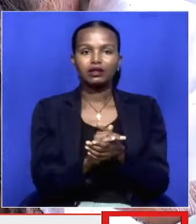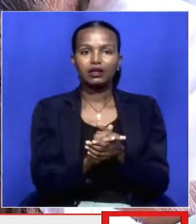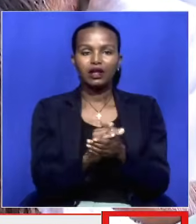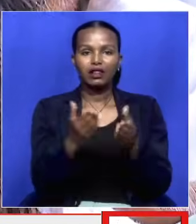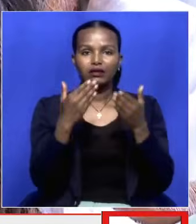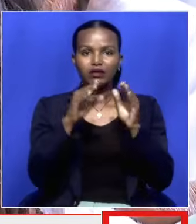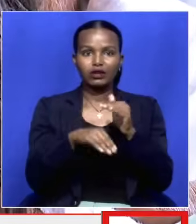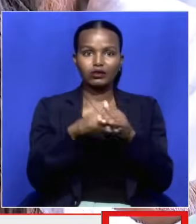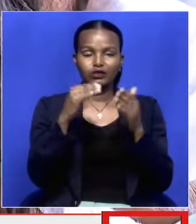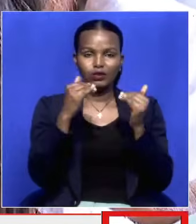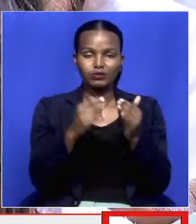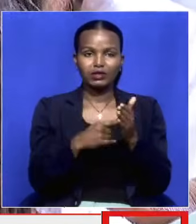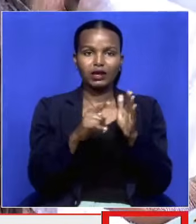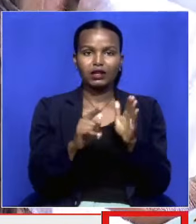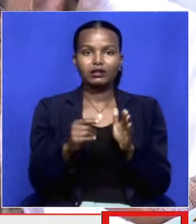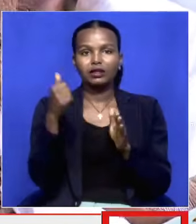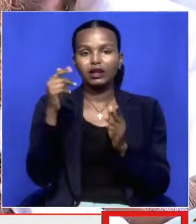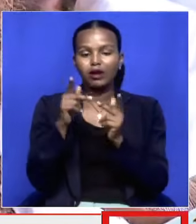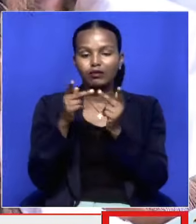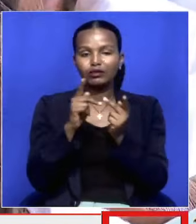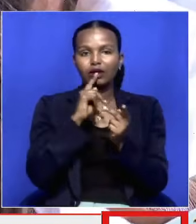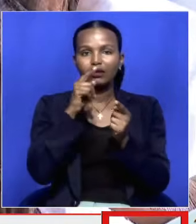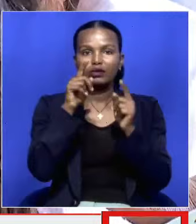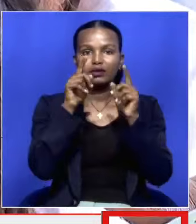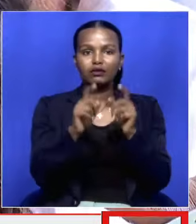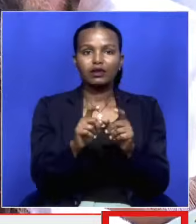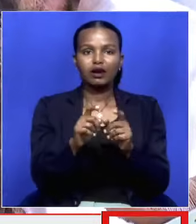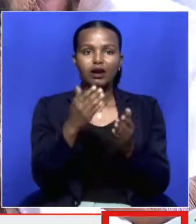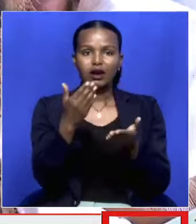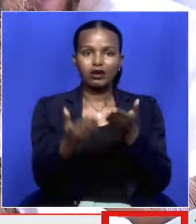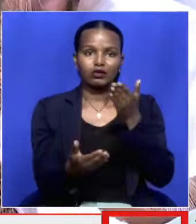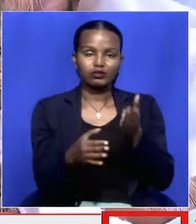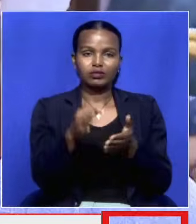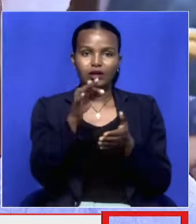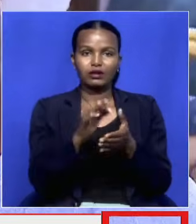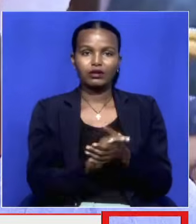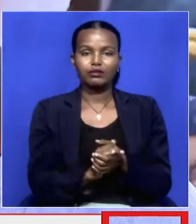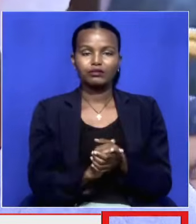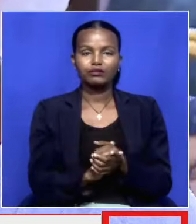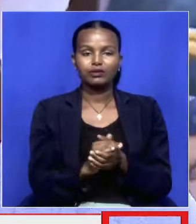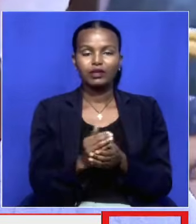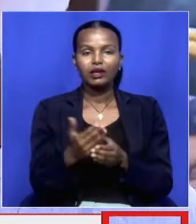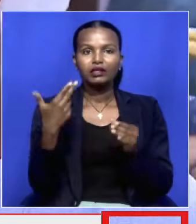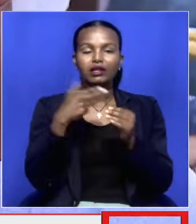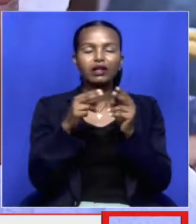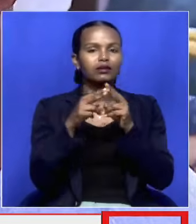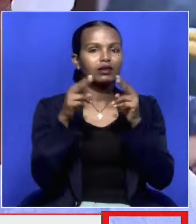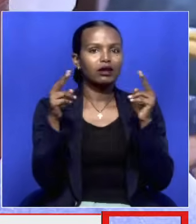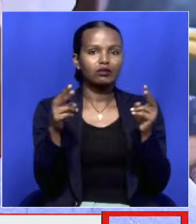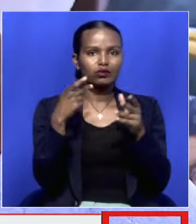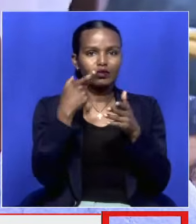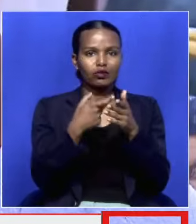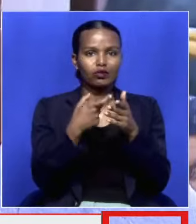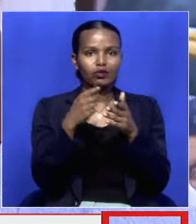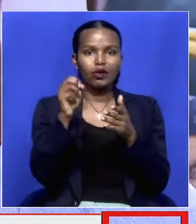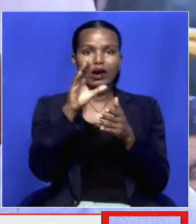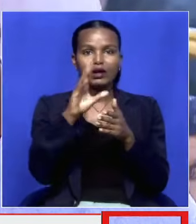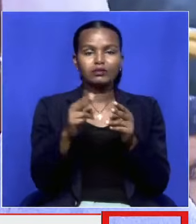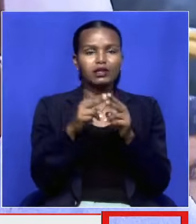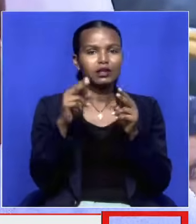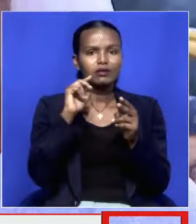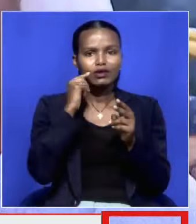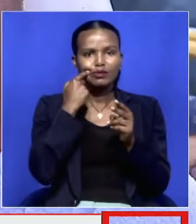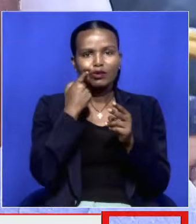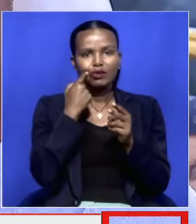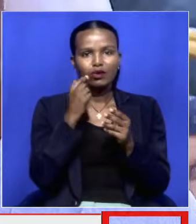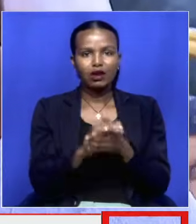ላልተፈለገ ወጪ አሁንም እየተዳረገ ሌላ ቦታ ነው የሄደ ሕክምናውን አገልግሎቱን የሚያገኘው። ነዳጅ በጣም ዋግን እንደ ዋግ በጣም